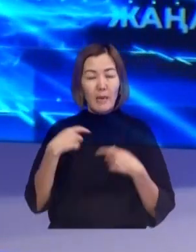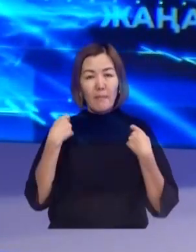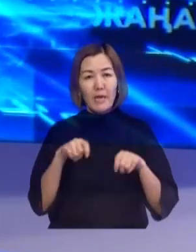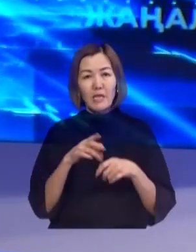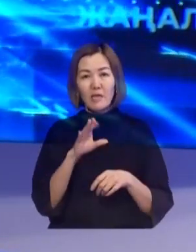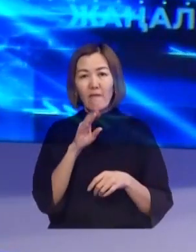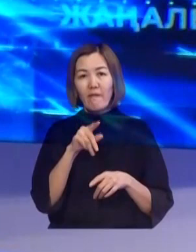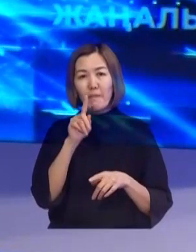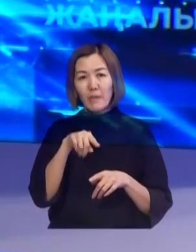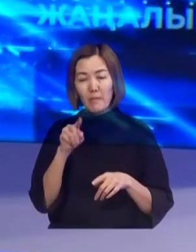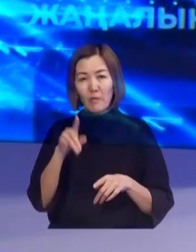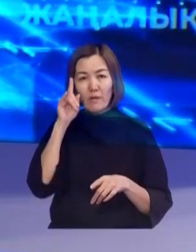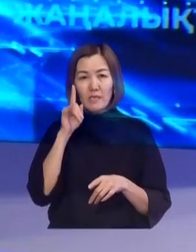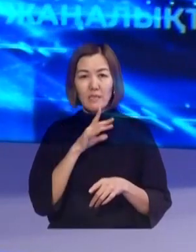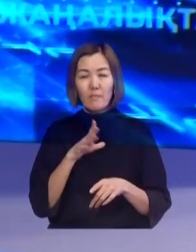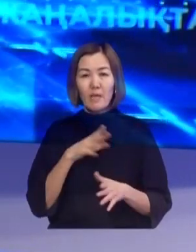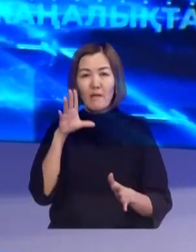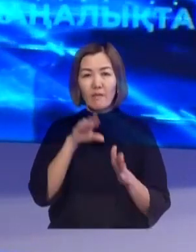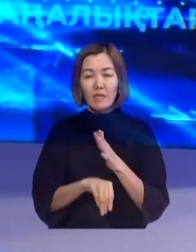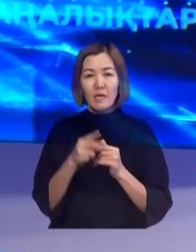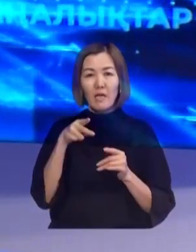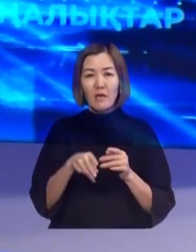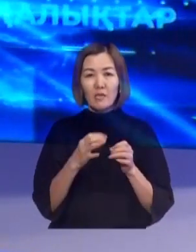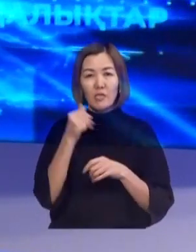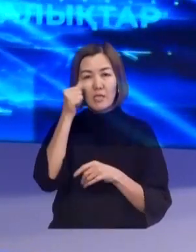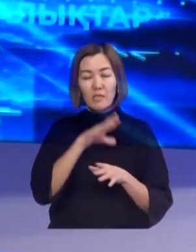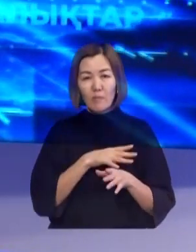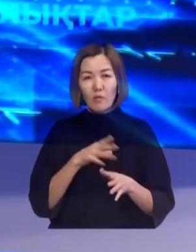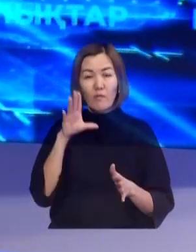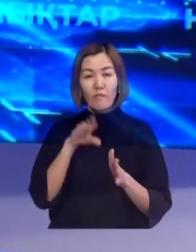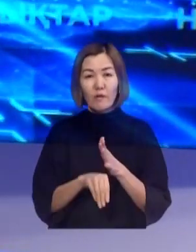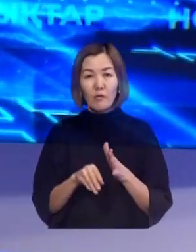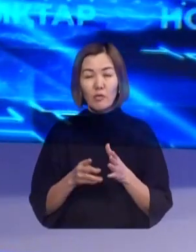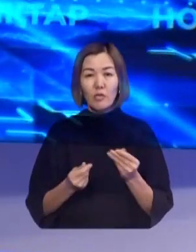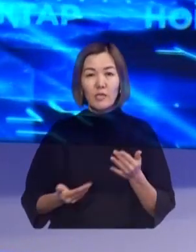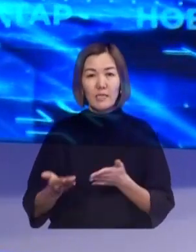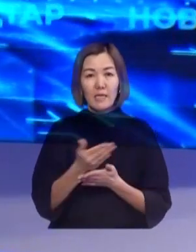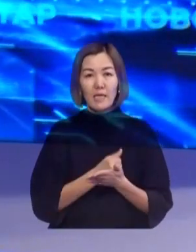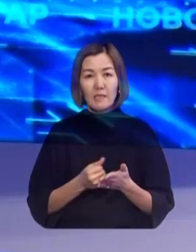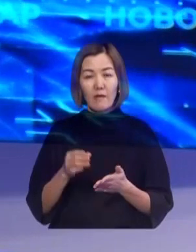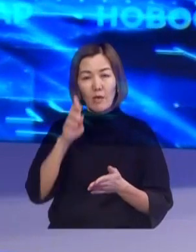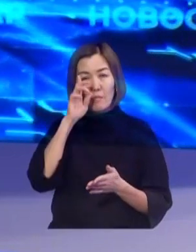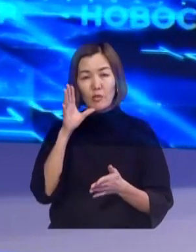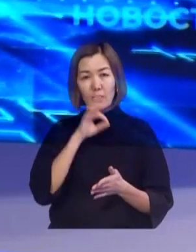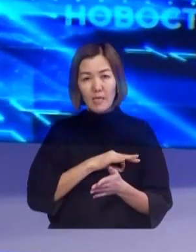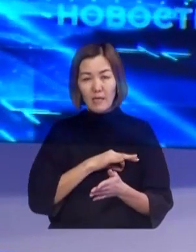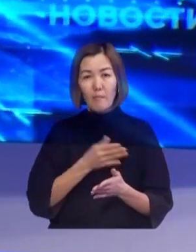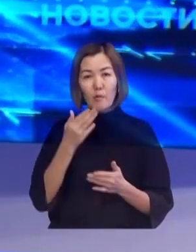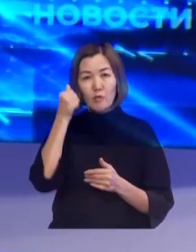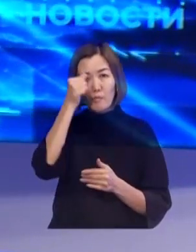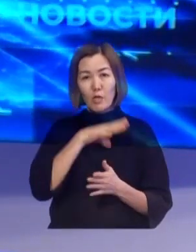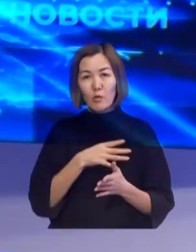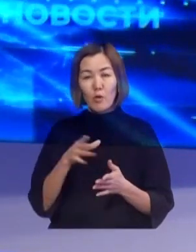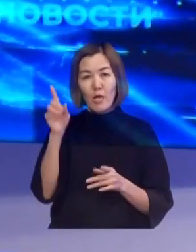практика продажи VIP-номеров в Казахстане была внедрена в 2014 году. Вырученные средства поступают в бюджет страны. В прошлом году